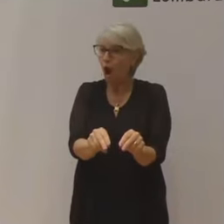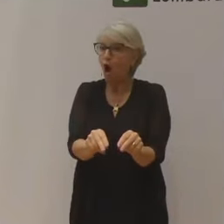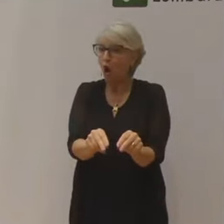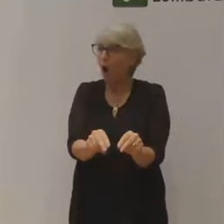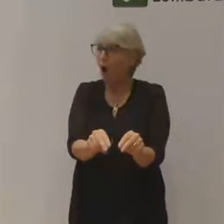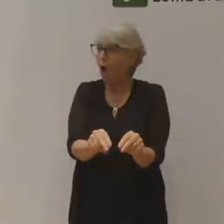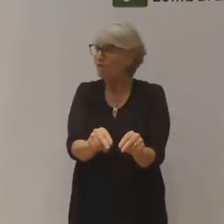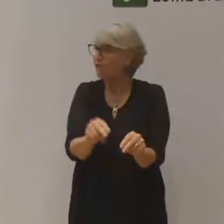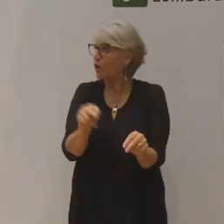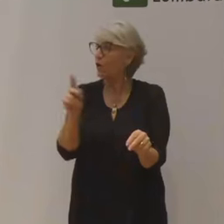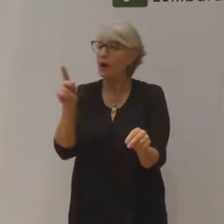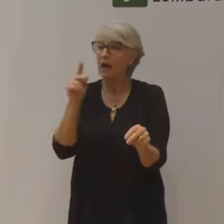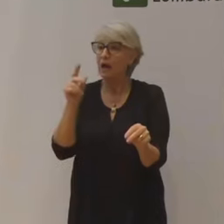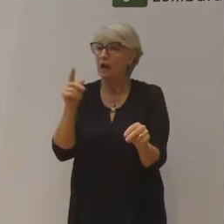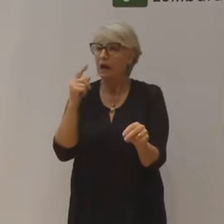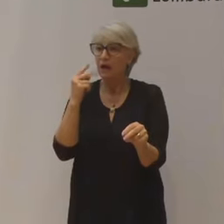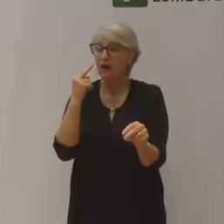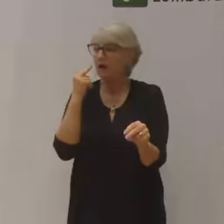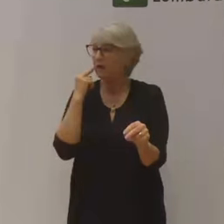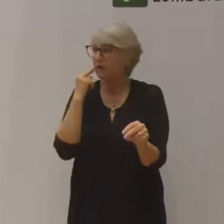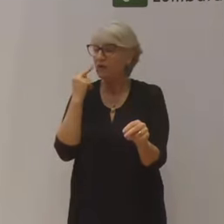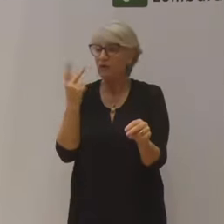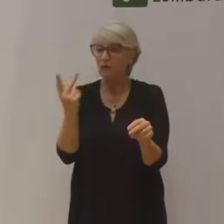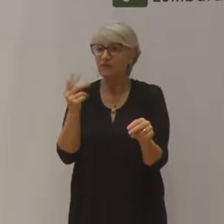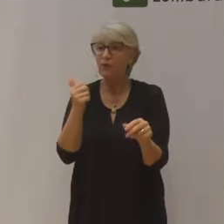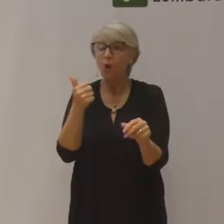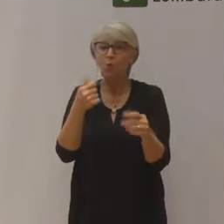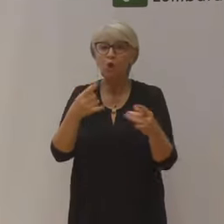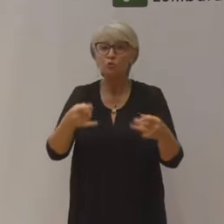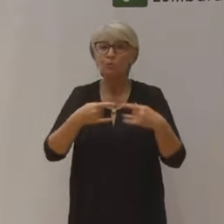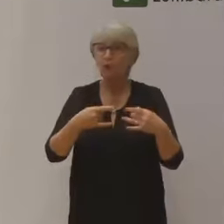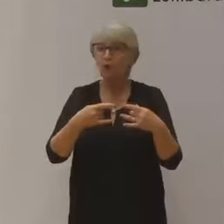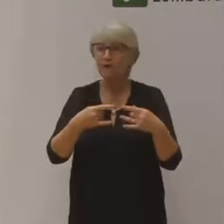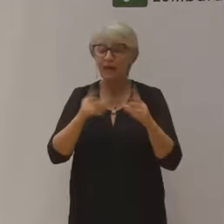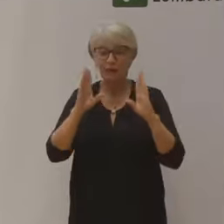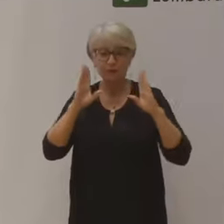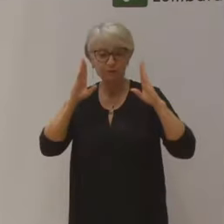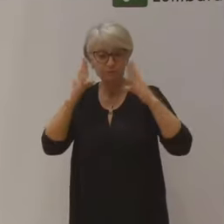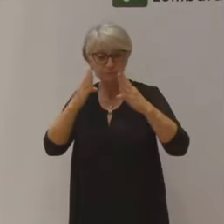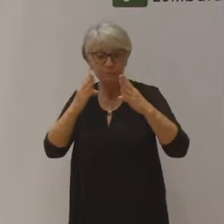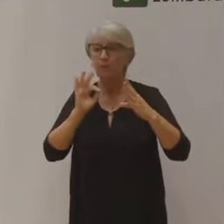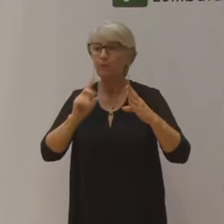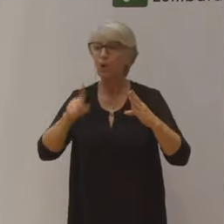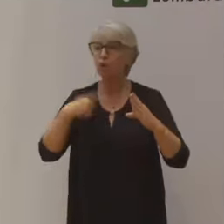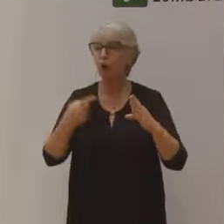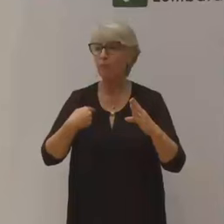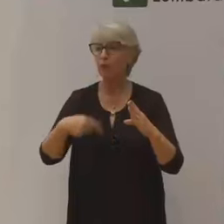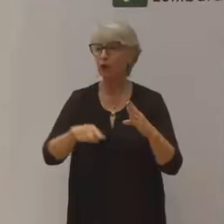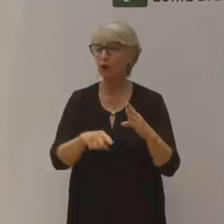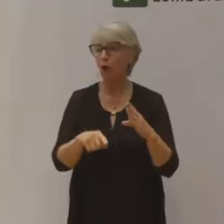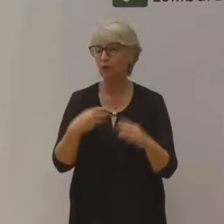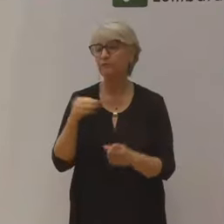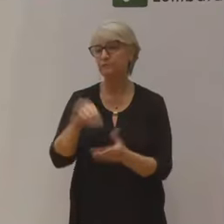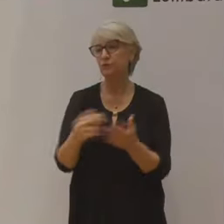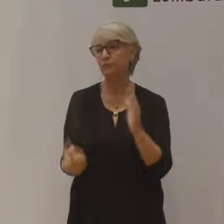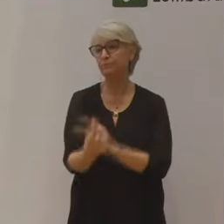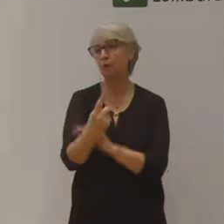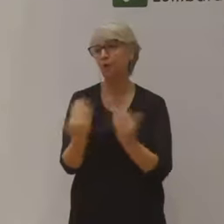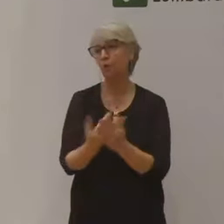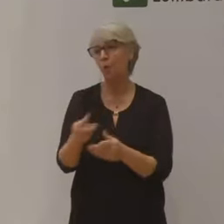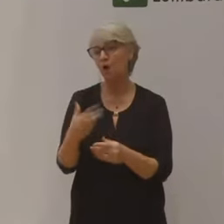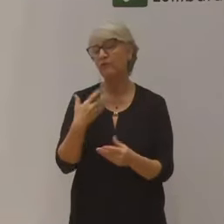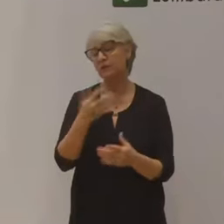una sorpresa per lei, vedrà anche uno sportello dedicato al dopo di noi, perché sappiamo che c'è bisogno di chiedere